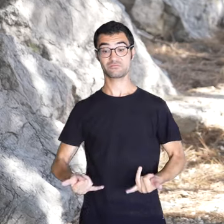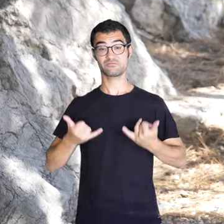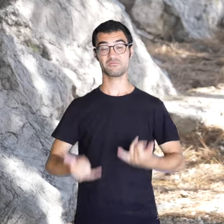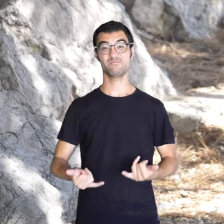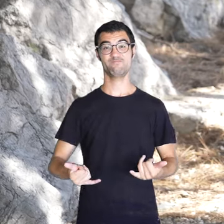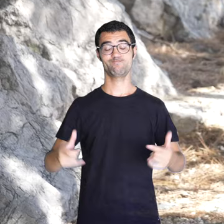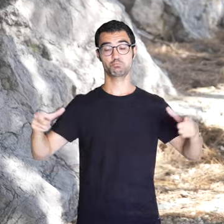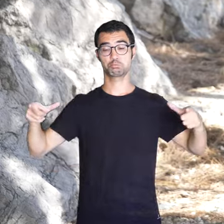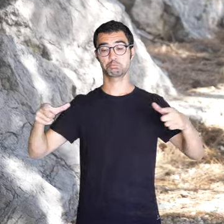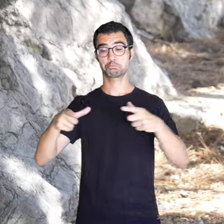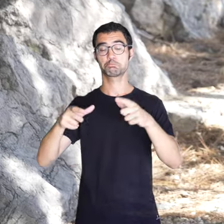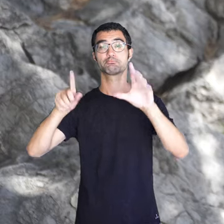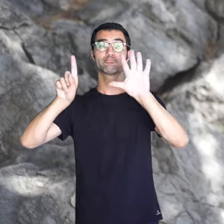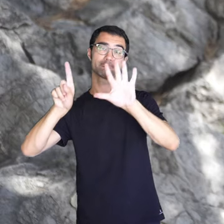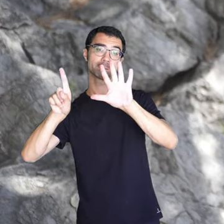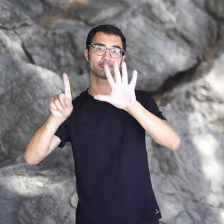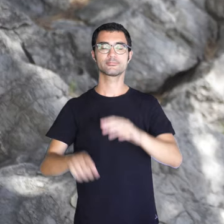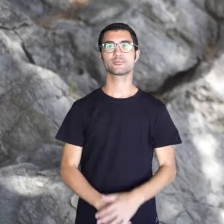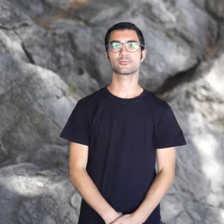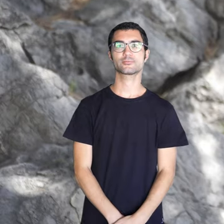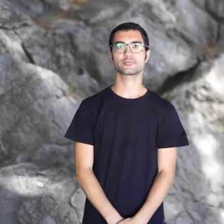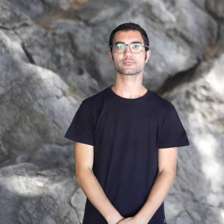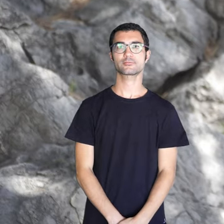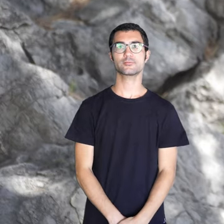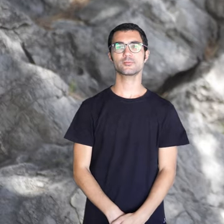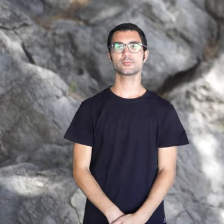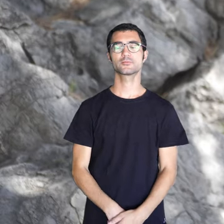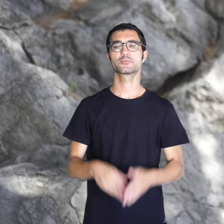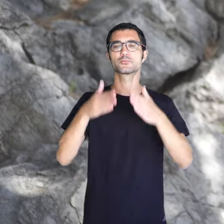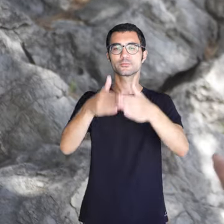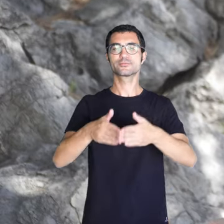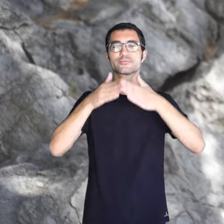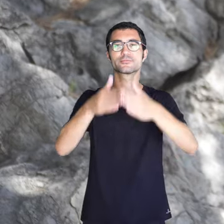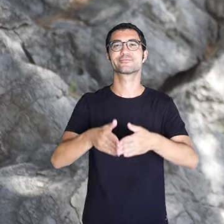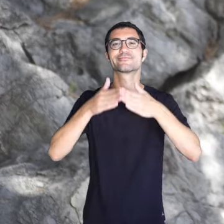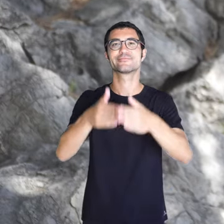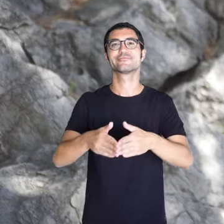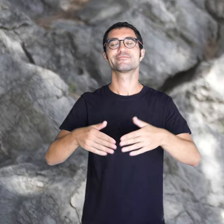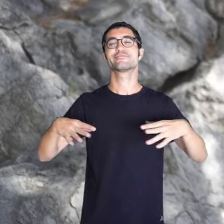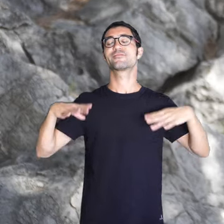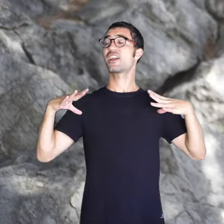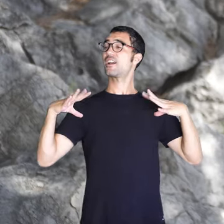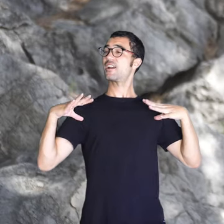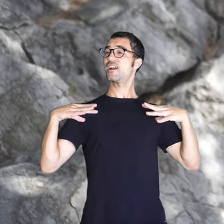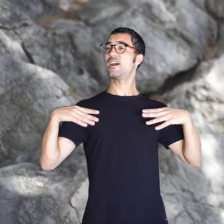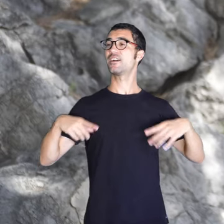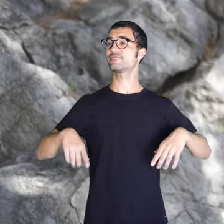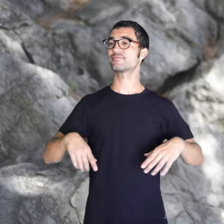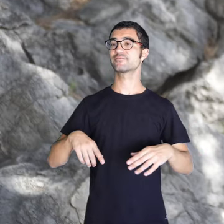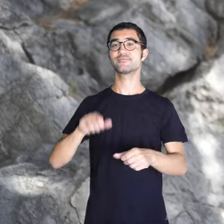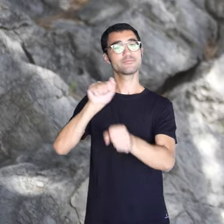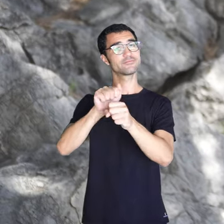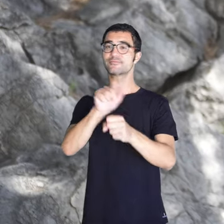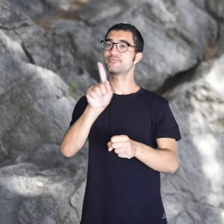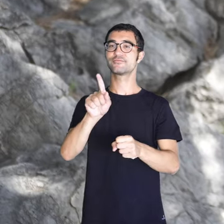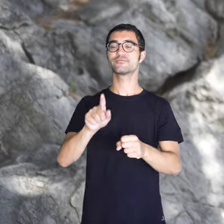i ara sí que n'hi haurà 6. I llavors, el que són tema de barques d'esbarjo, el recreisme i tal, sí que ha augmentat